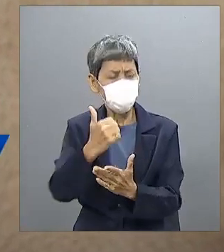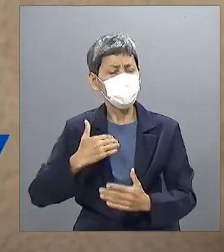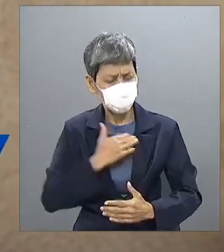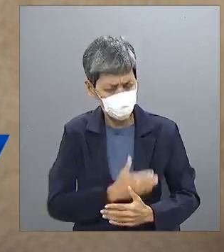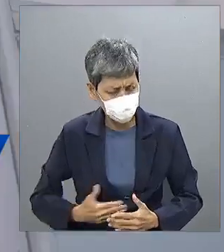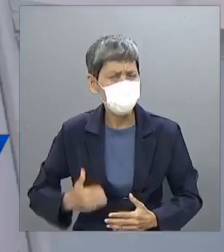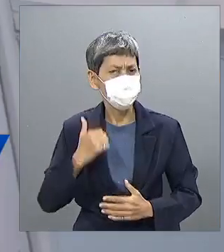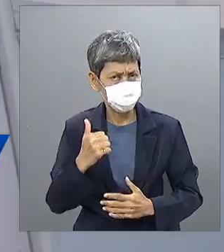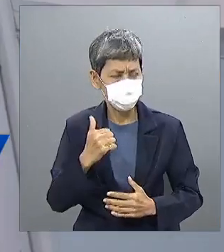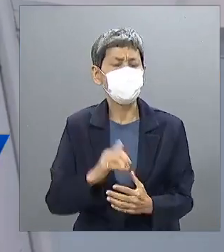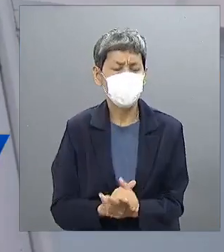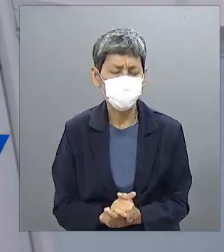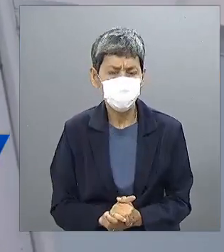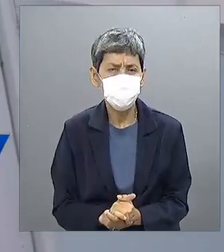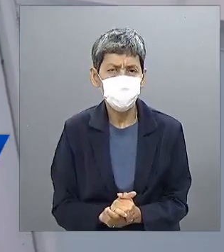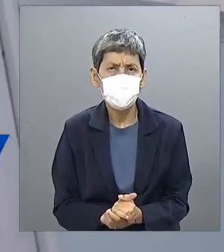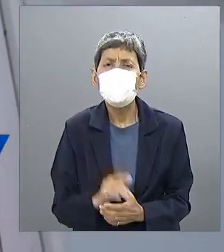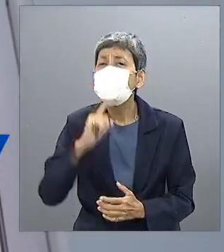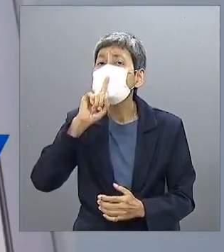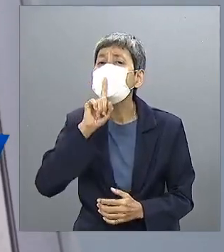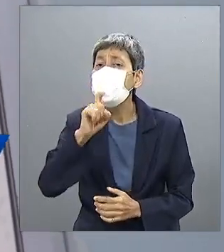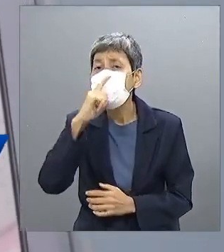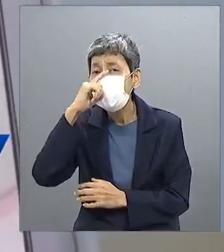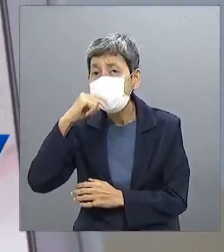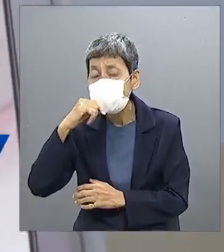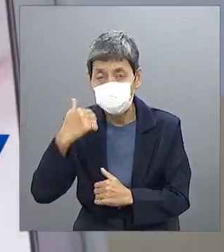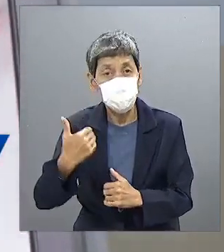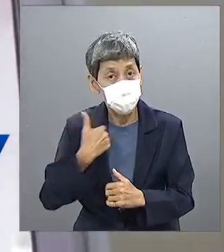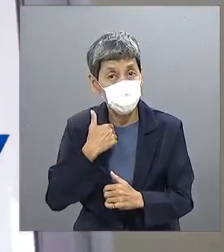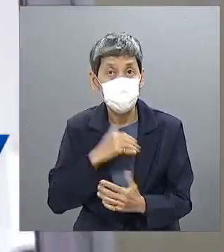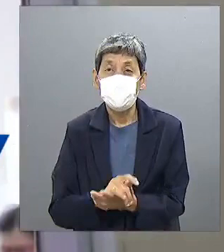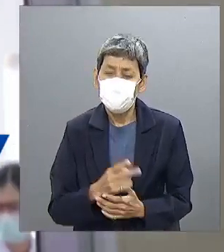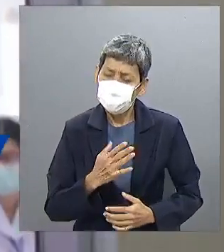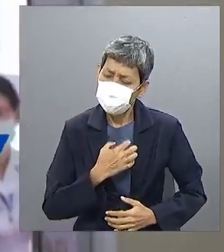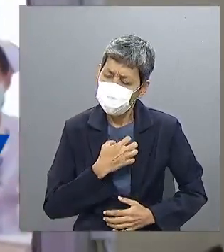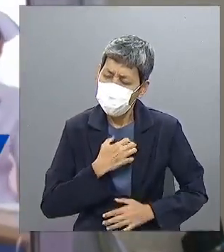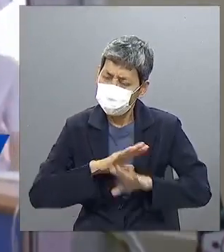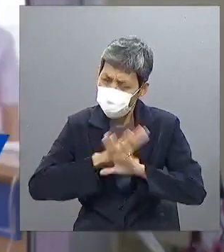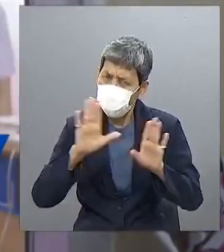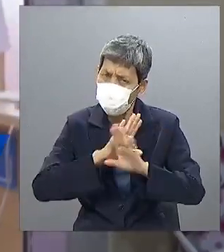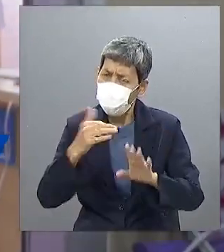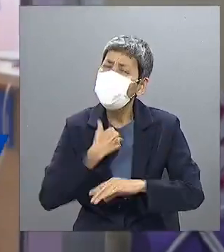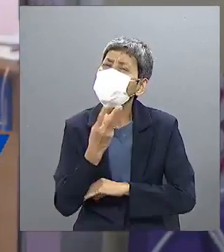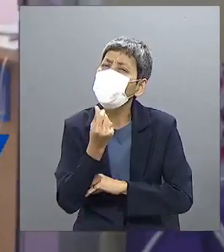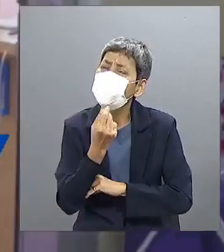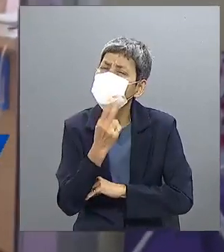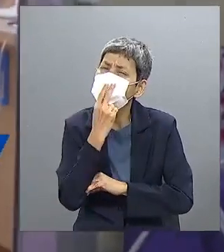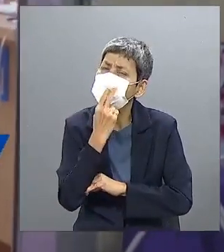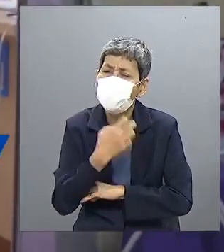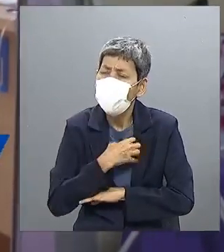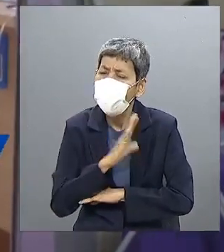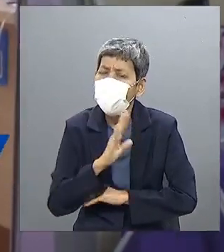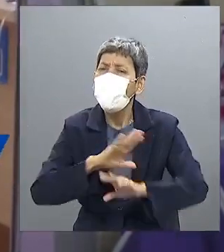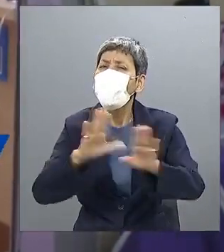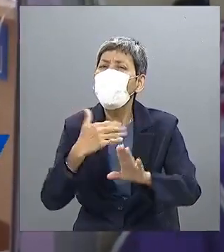ผมขาและอย่างในประเทศไทยมีเปอร์เซ็นต์ของคนที่อยากจะเลิกสูบบุหรี่ประมาณเท่าไหร่นะคะในปีนี้หรือว่า